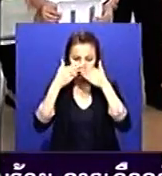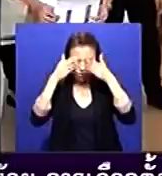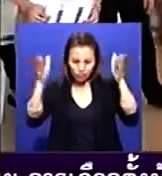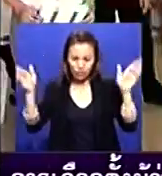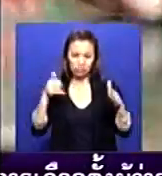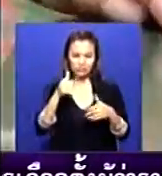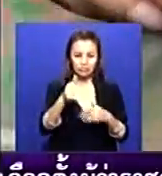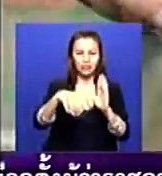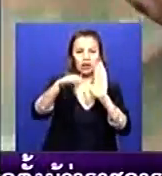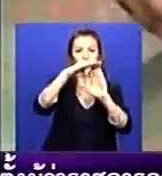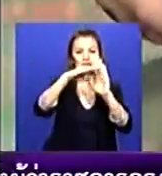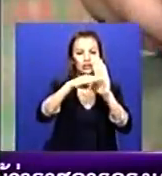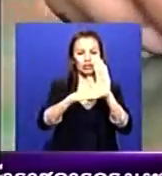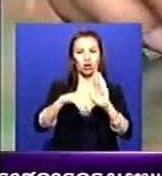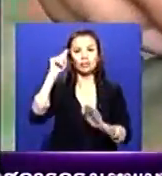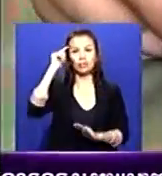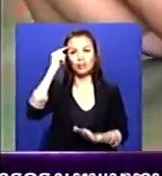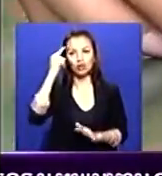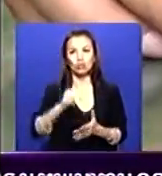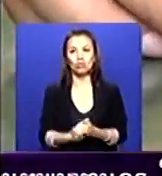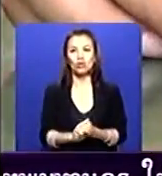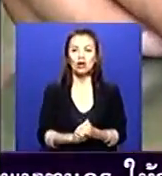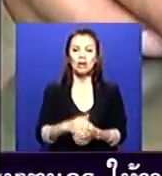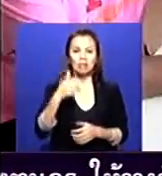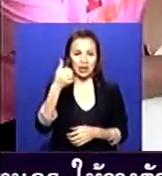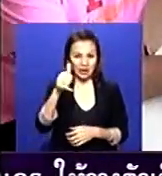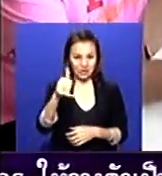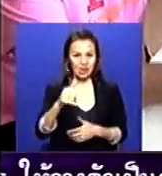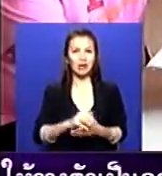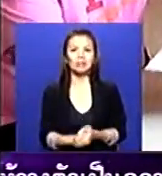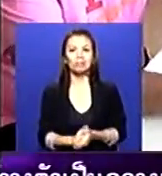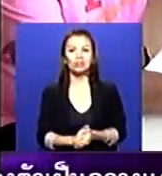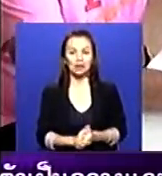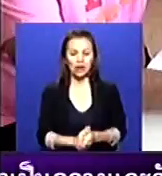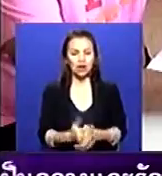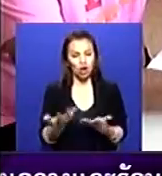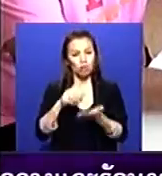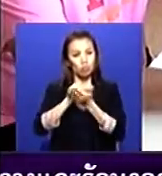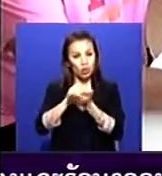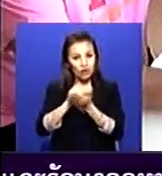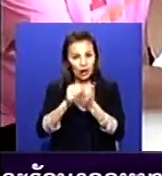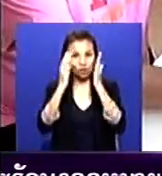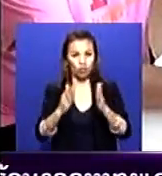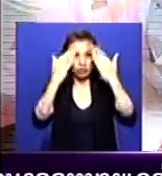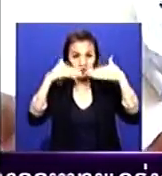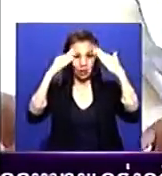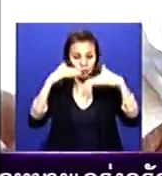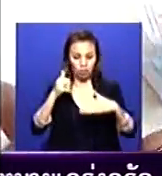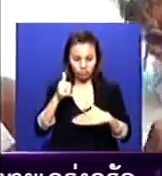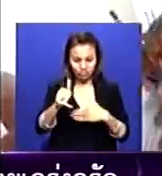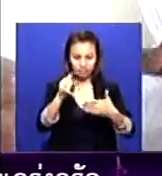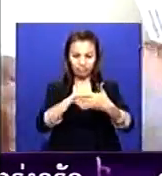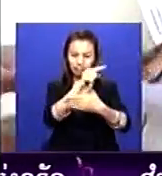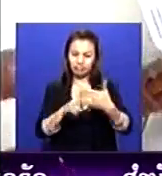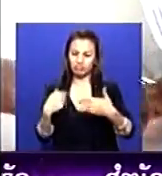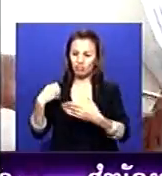ไม่เข้าใจถึงขั้นตอนการลงคะแนนจึงเกิดความไม่มั่นใจรวมไปถึงการอำนวยความสะดวกให้กับผู้พิการเหล่านั้นออกมาใช้สิทธิ์ก็มี